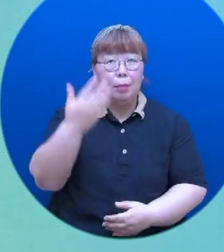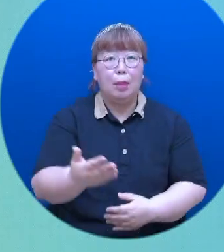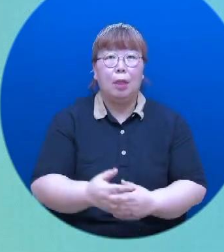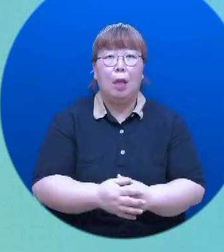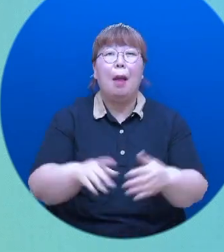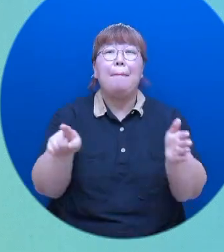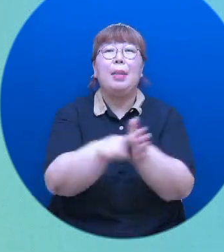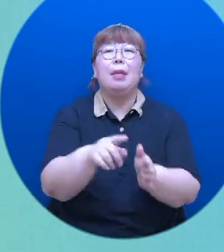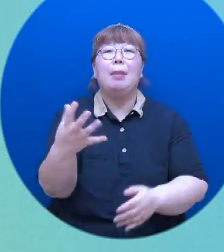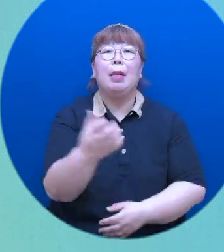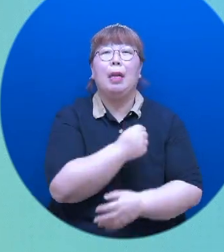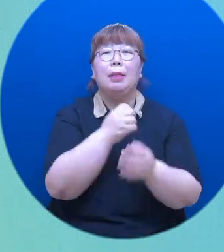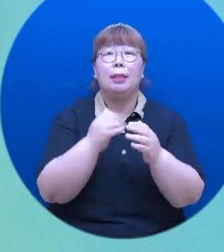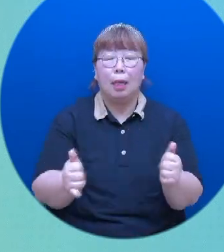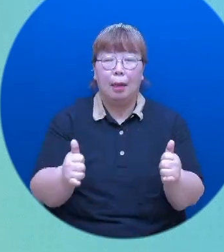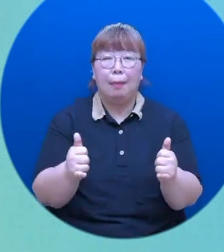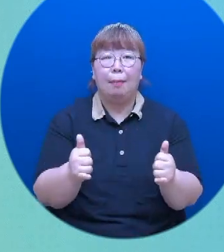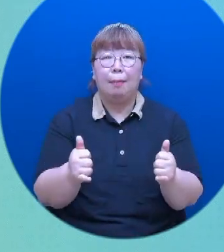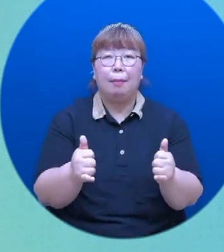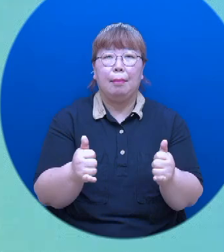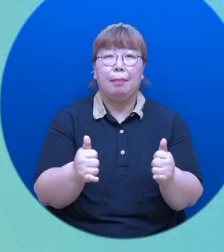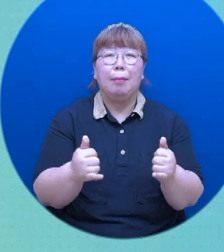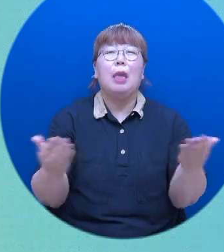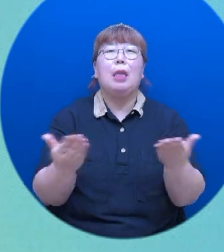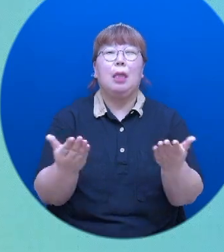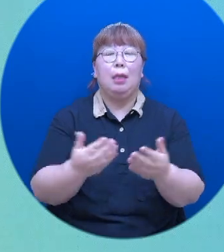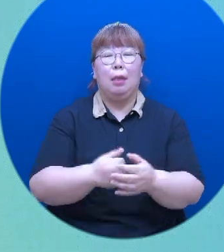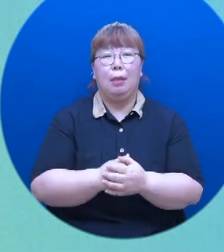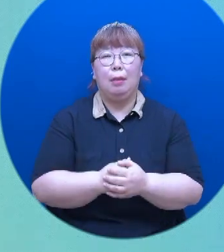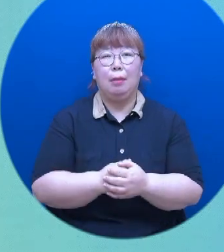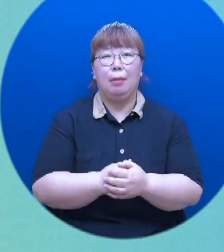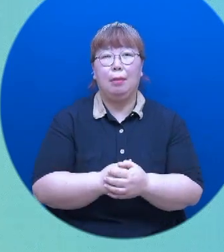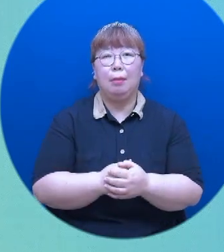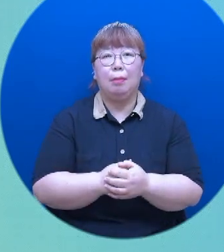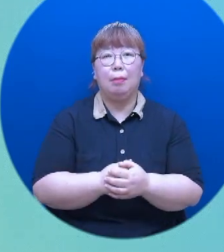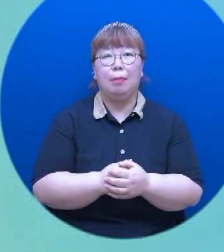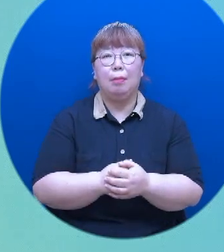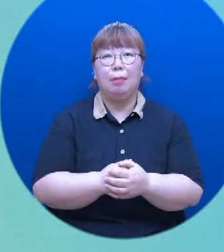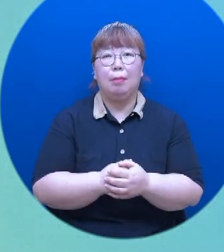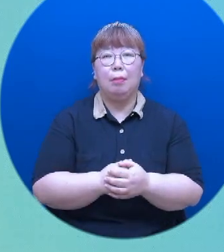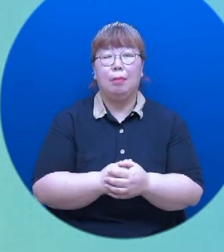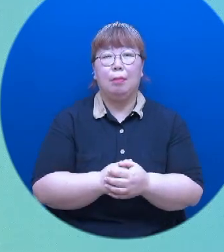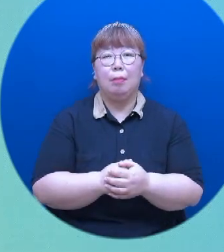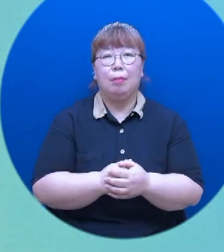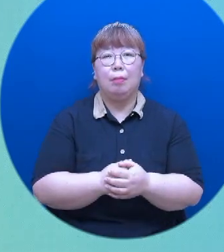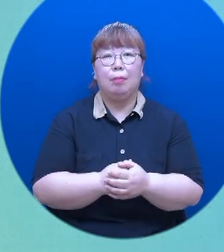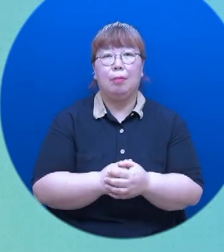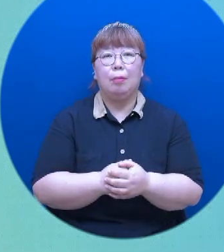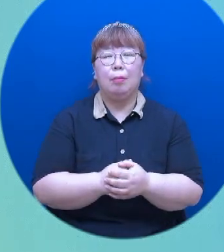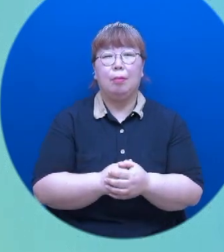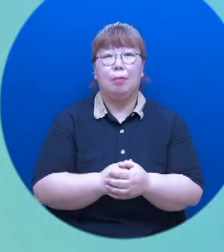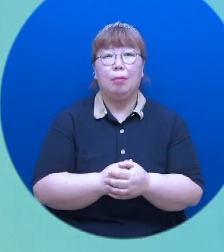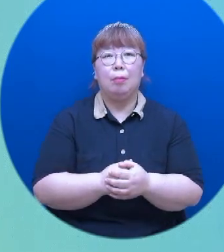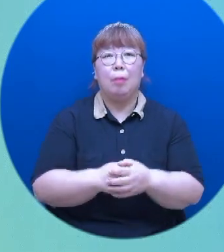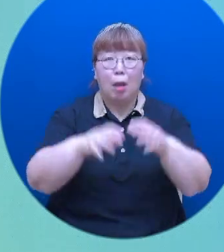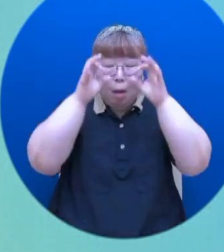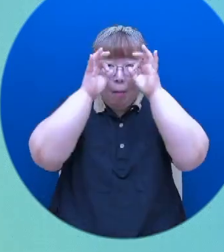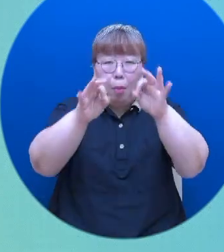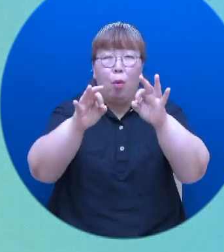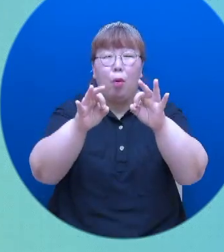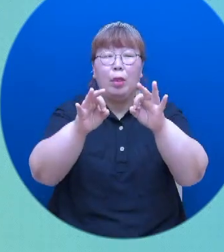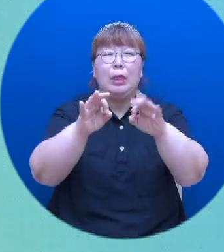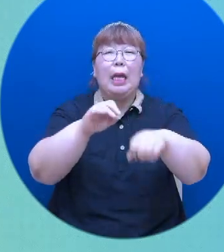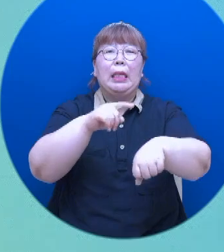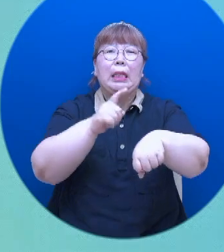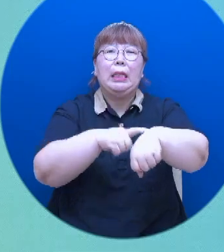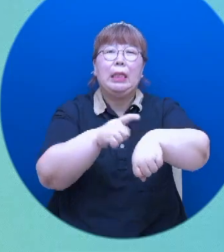믿음을 가지고 있는 이들과 일하십니다. 시계가 무엇입니까? 보이지 않는 시간을